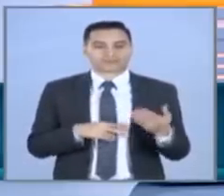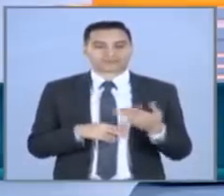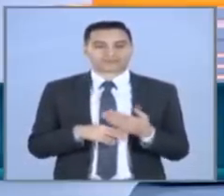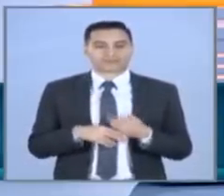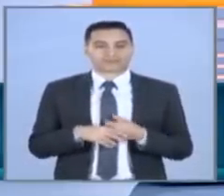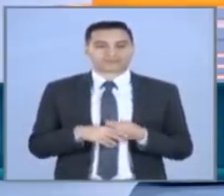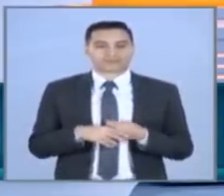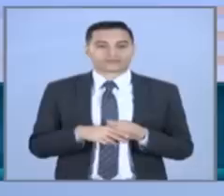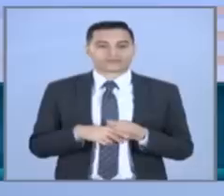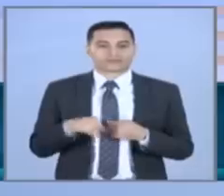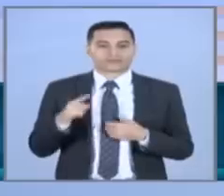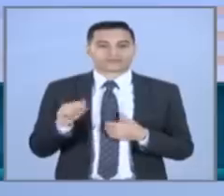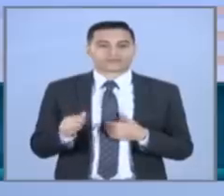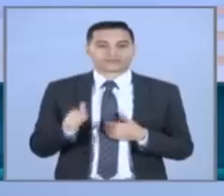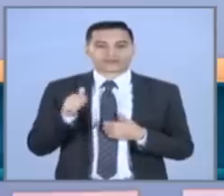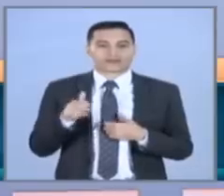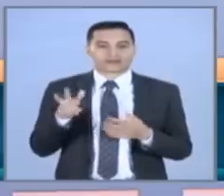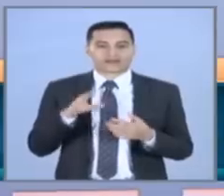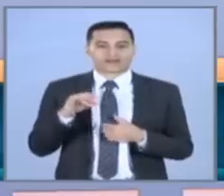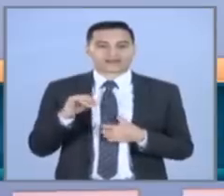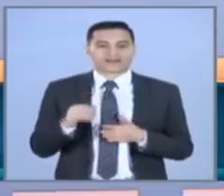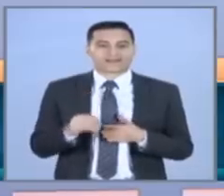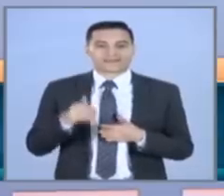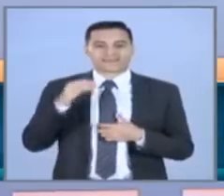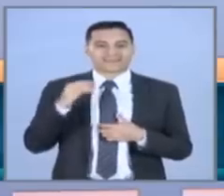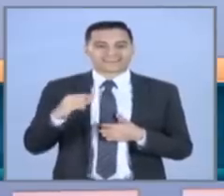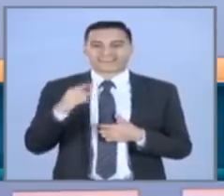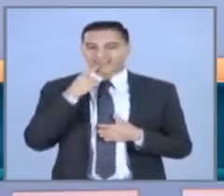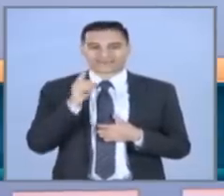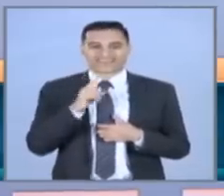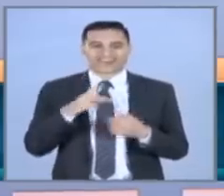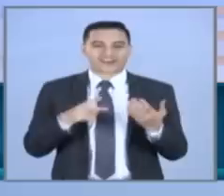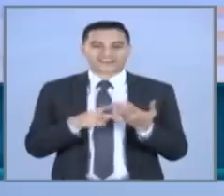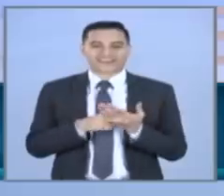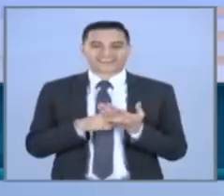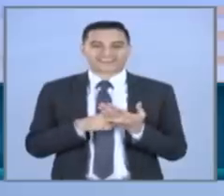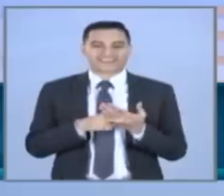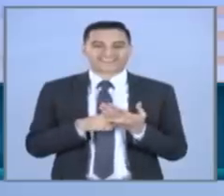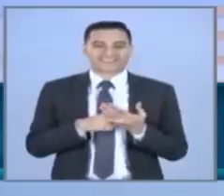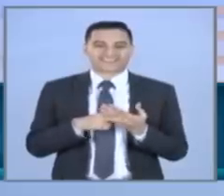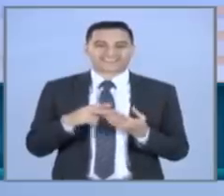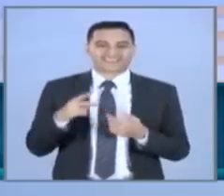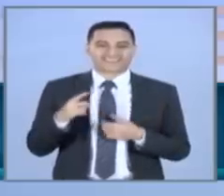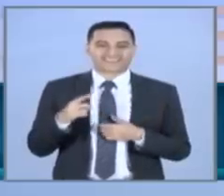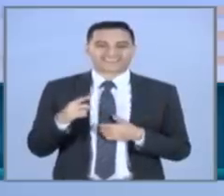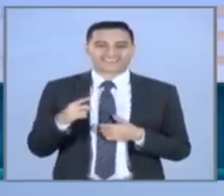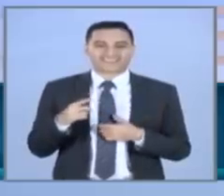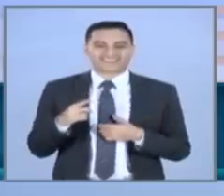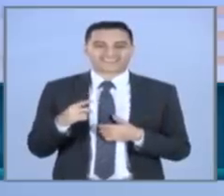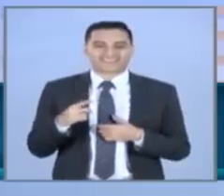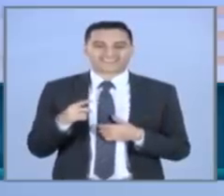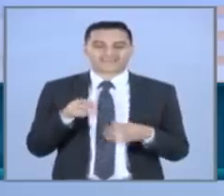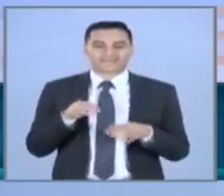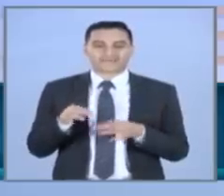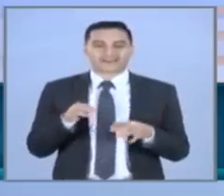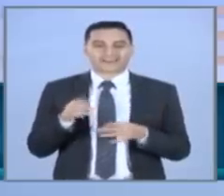حسن الماجد. رضا الماجد. رضا ده جوز حضرتك. راشد الماجد. راشد الماجد. أيوة. راشد الماجد. مش بقول لك يا